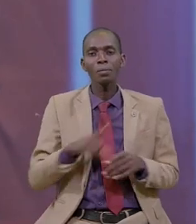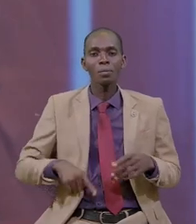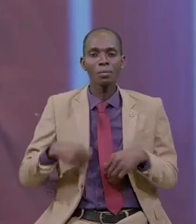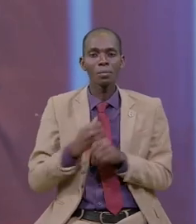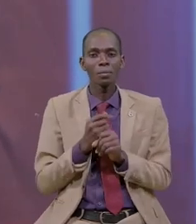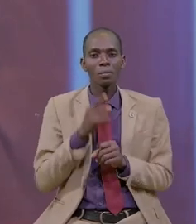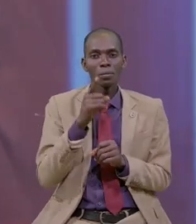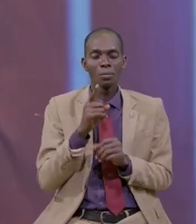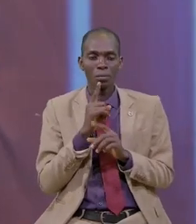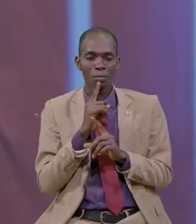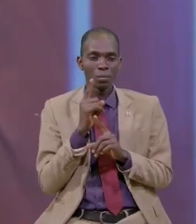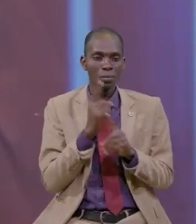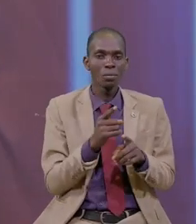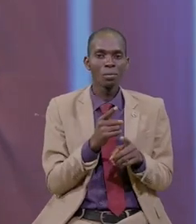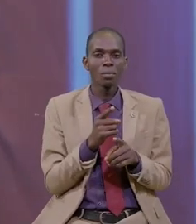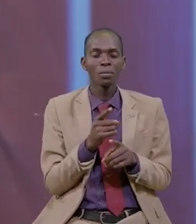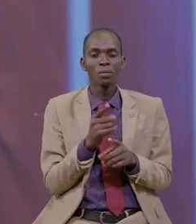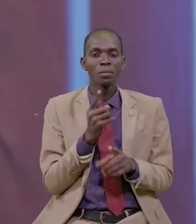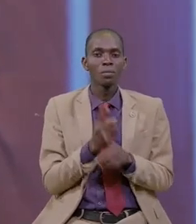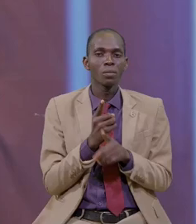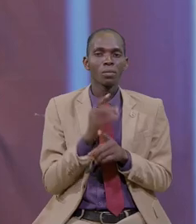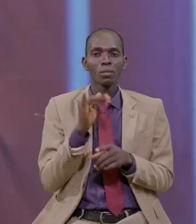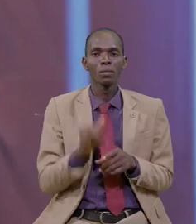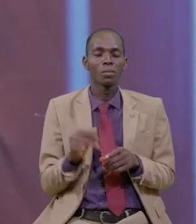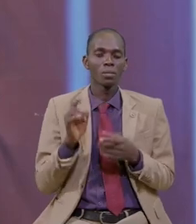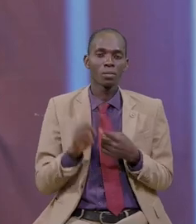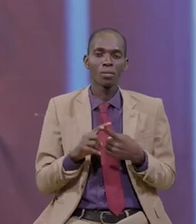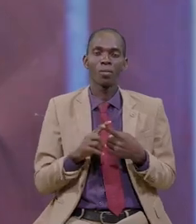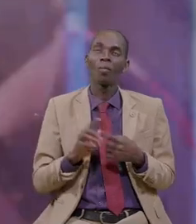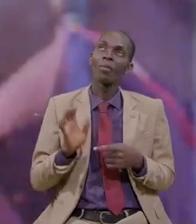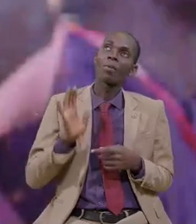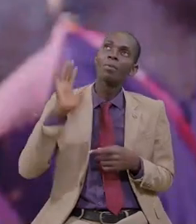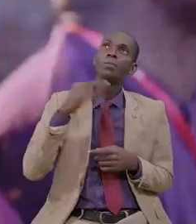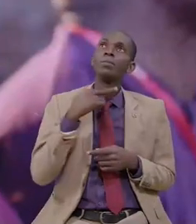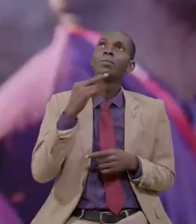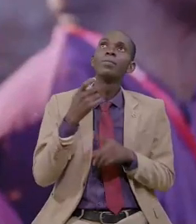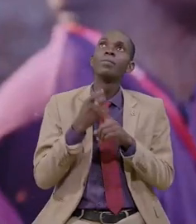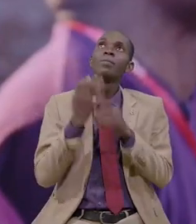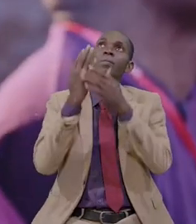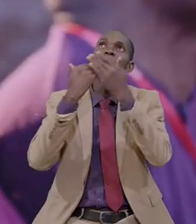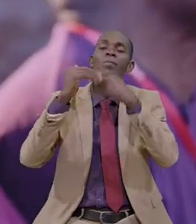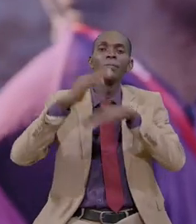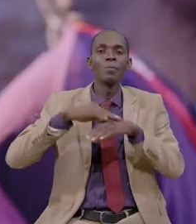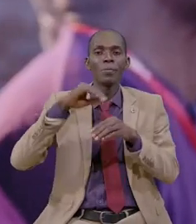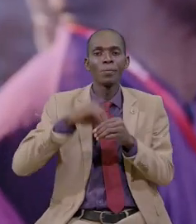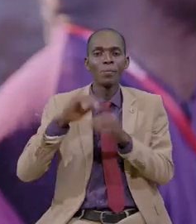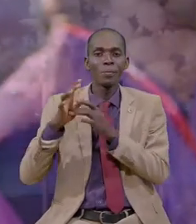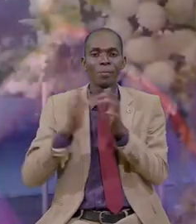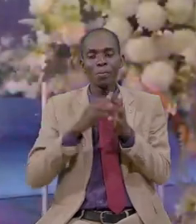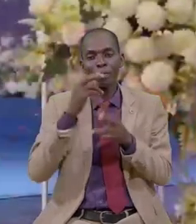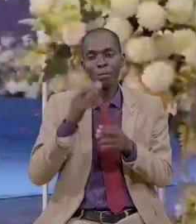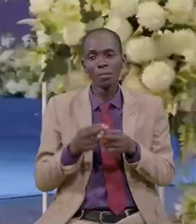Seigneur t'amène à répondre de façon appropriée à sa voix du ciel. Cet